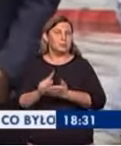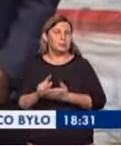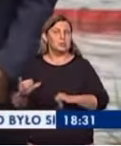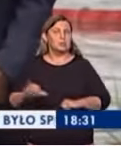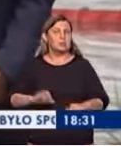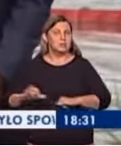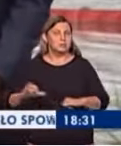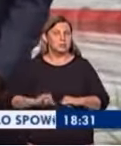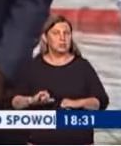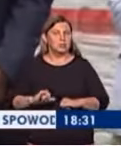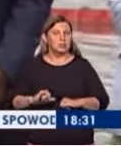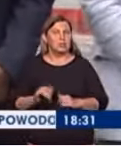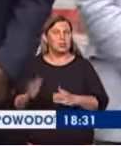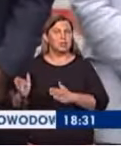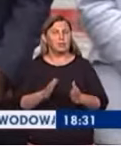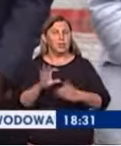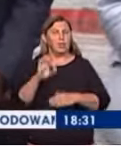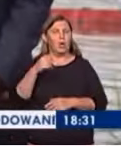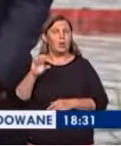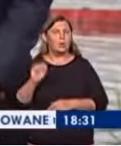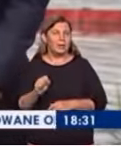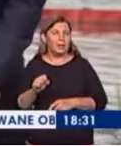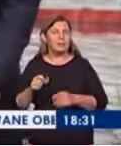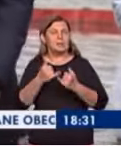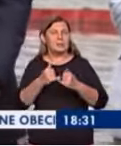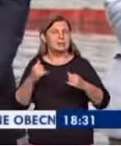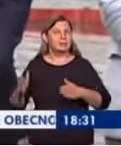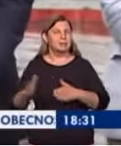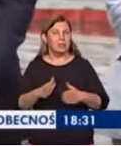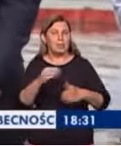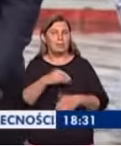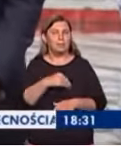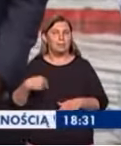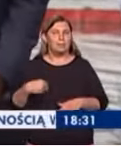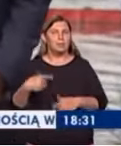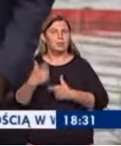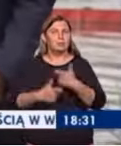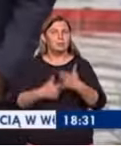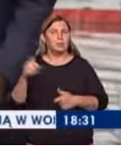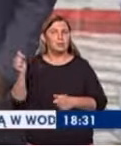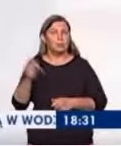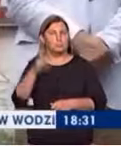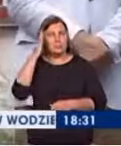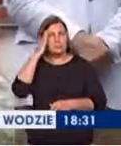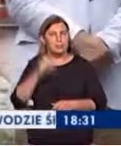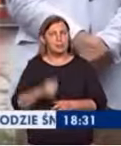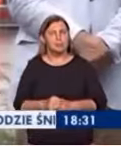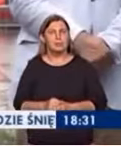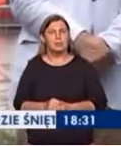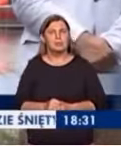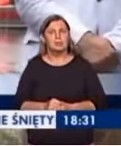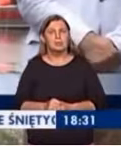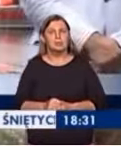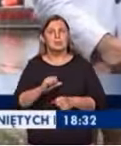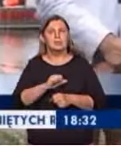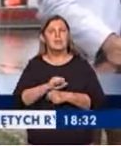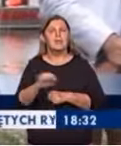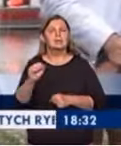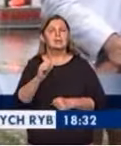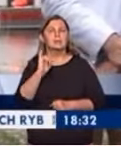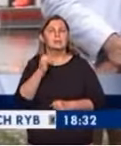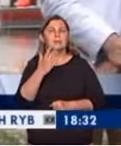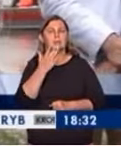zarządzać Odrą i innymi rzekami w Polsce, ale żeby to zrobić, musimy mieć wiedzę. Jesteśmy, jak